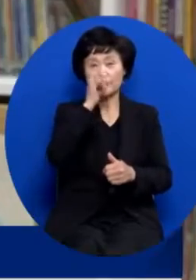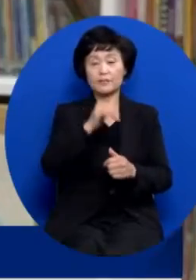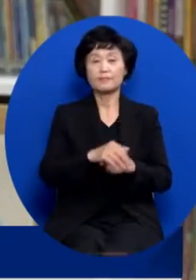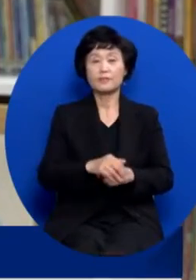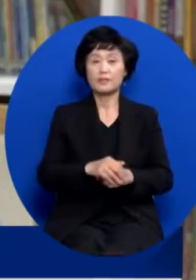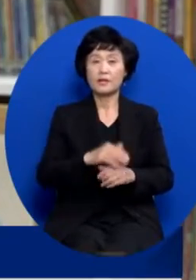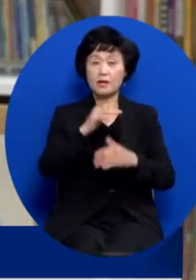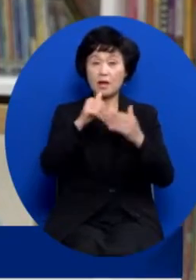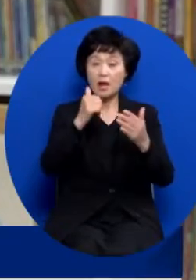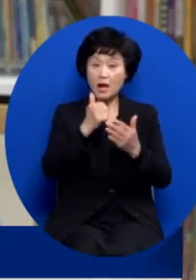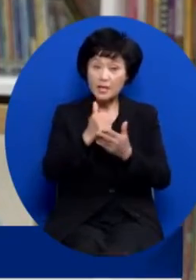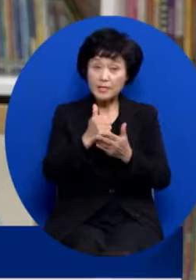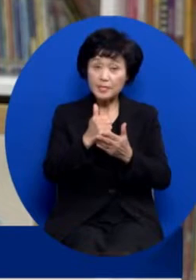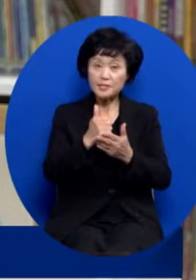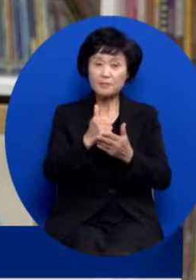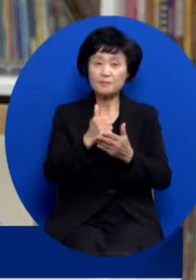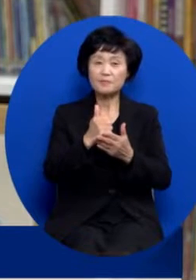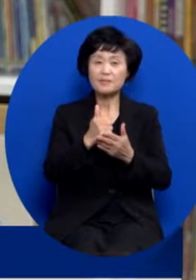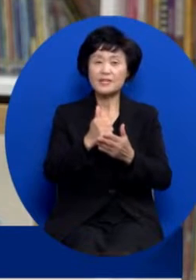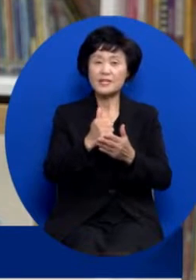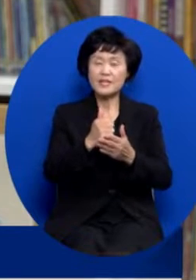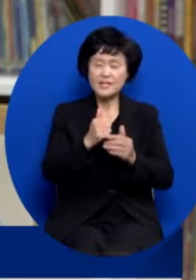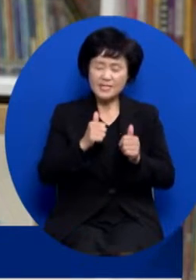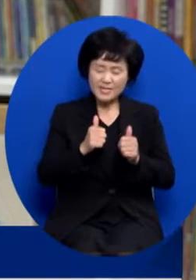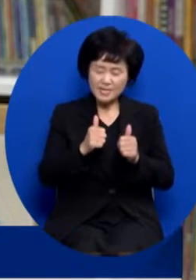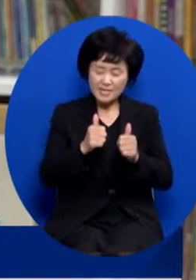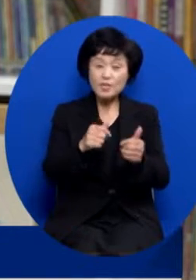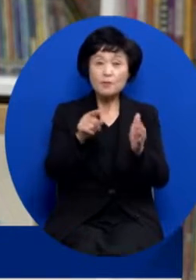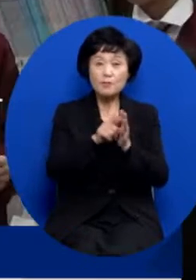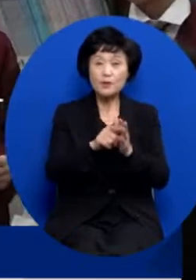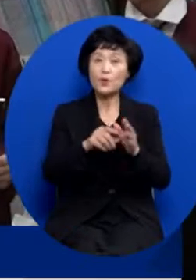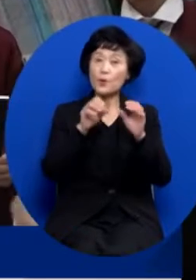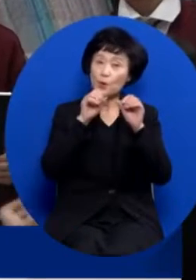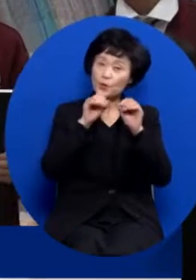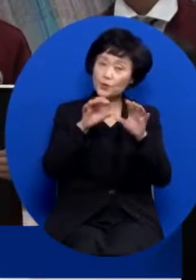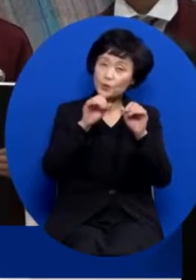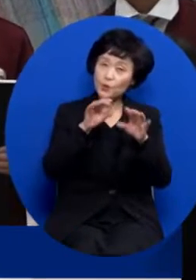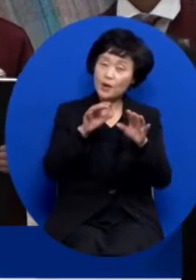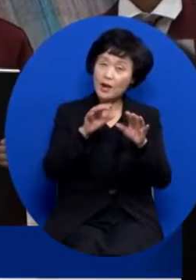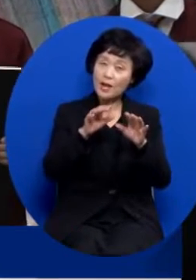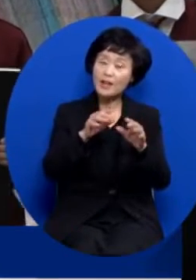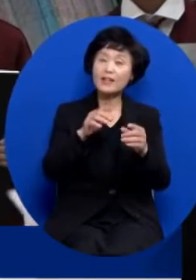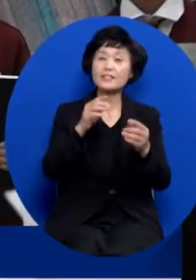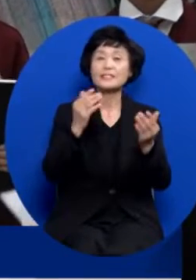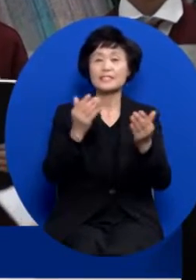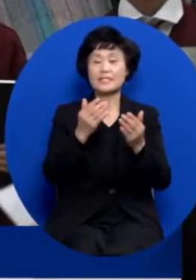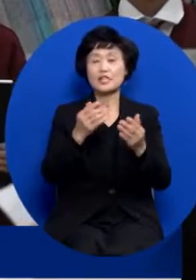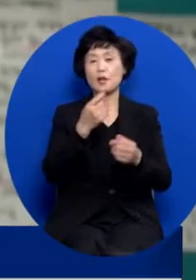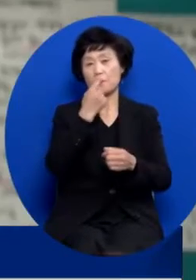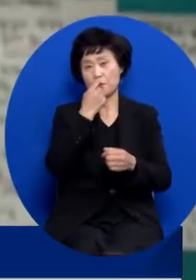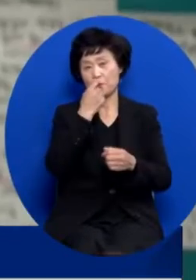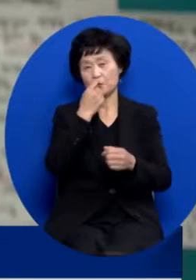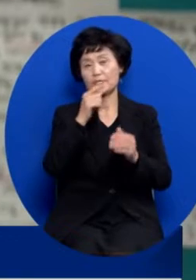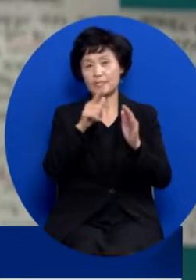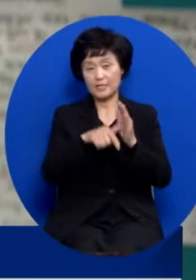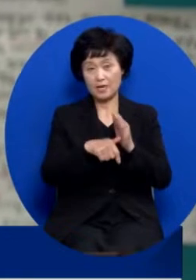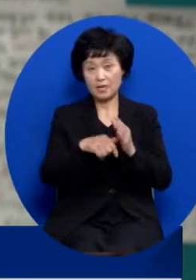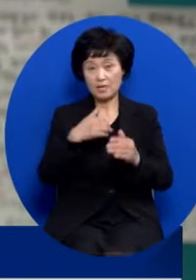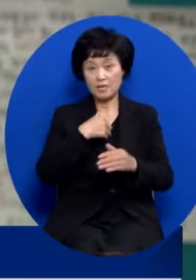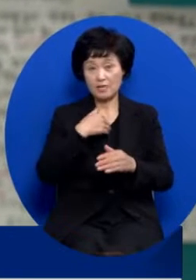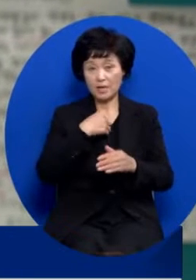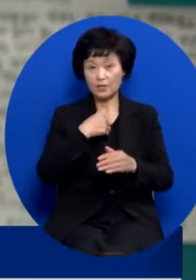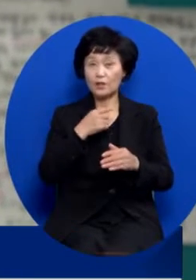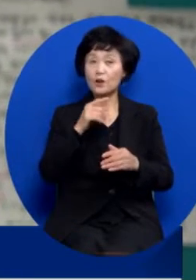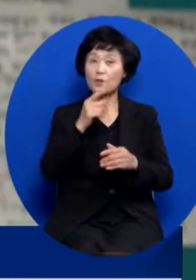하나님을 정말 열심히 믿고 전도하신 분들을 배우는 시간인데 저에게도